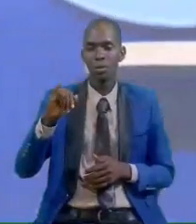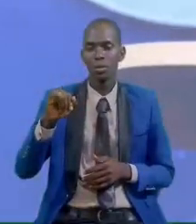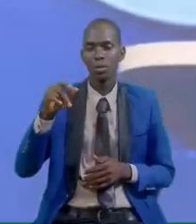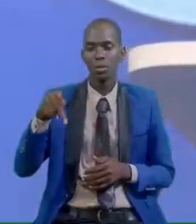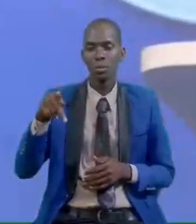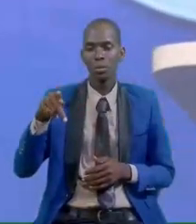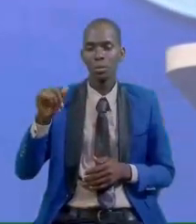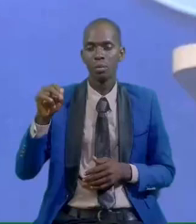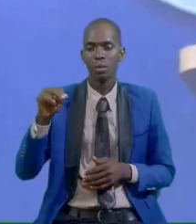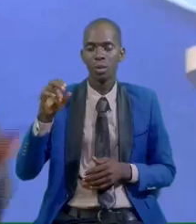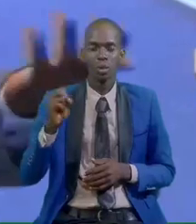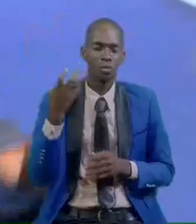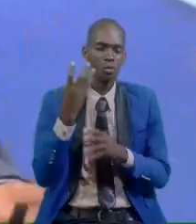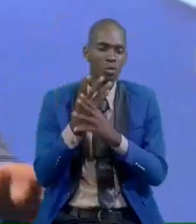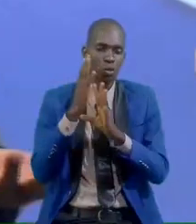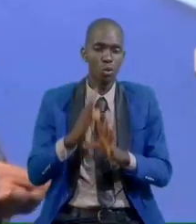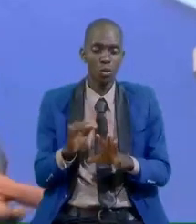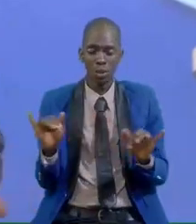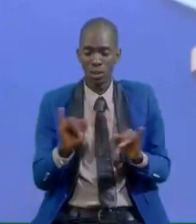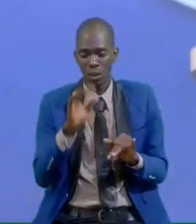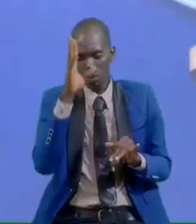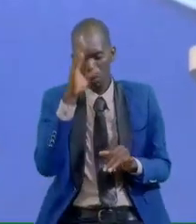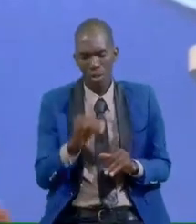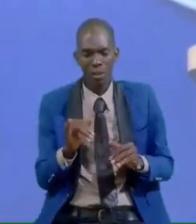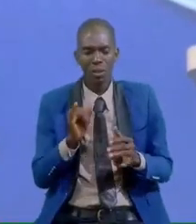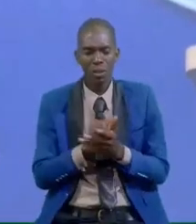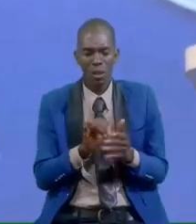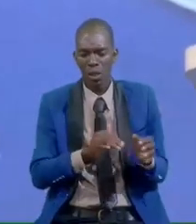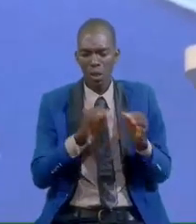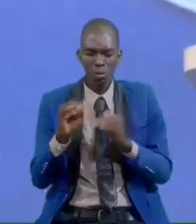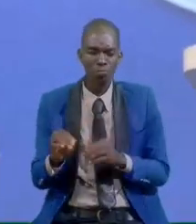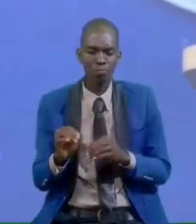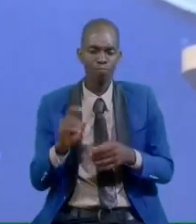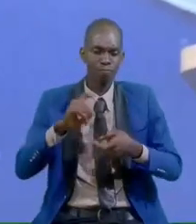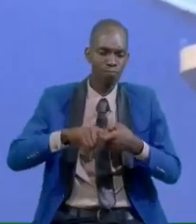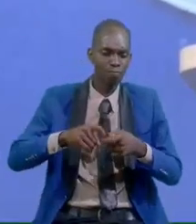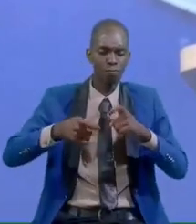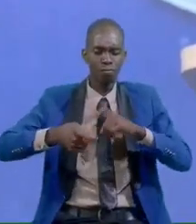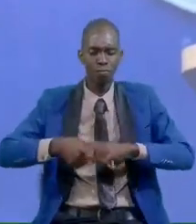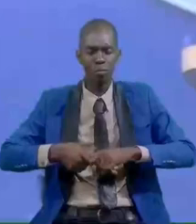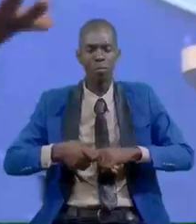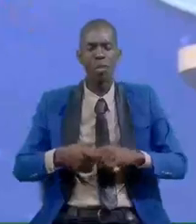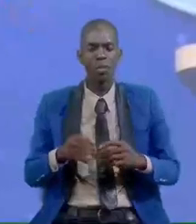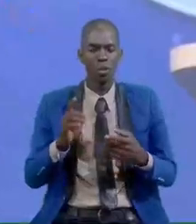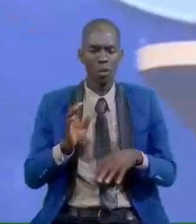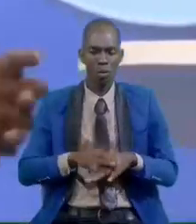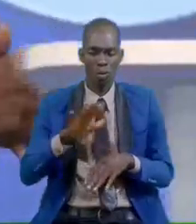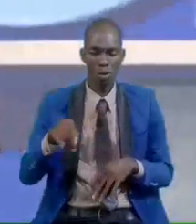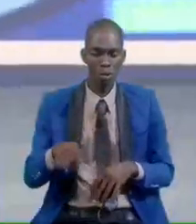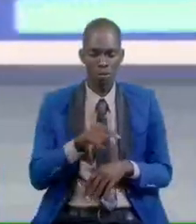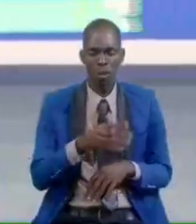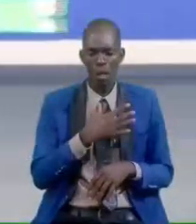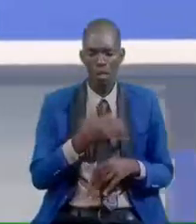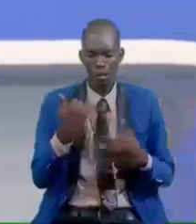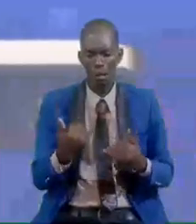Celui qui avait placé les cèpes à leurs pieds, maintenant il a vu que ces liens n'étaient pas approuvés de Dieu. Il